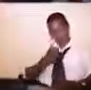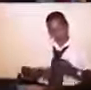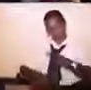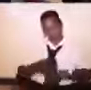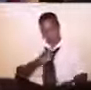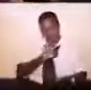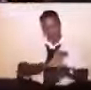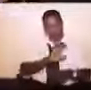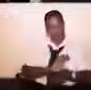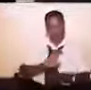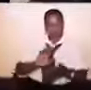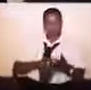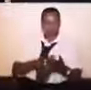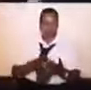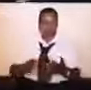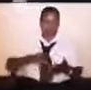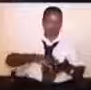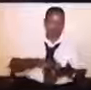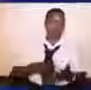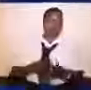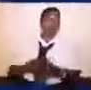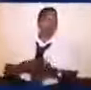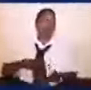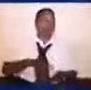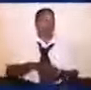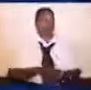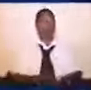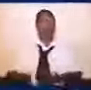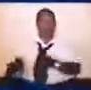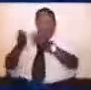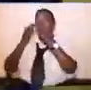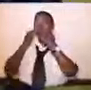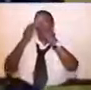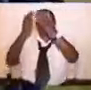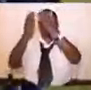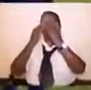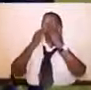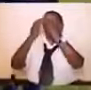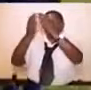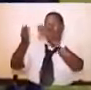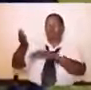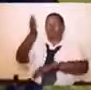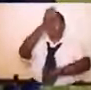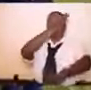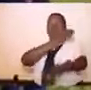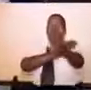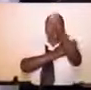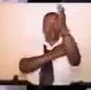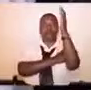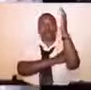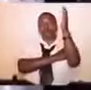kuchalichi, nde imba no kushana. Echo mfuile na mutotela,